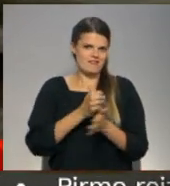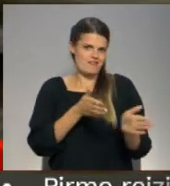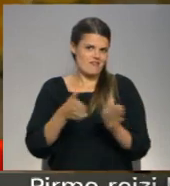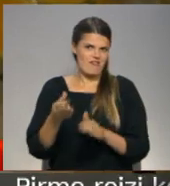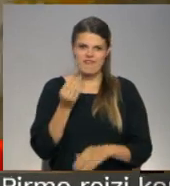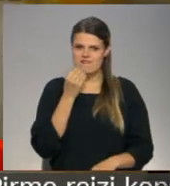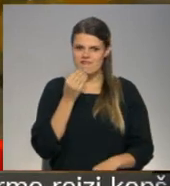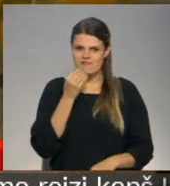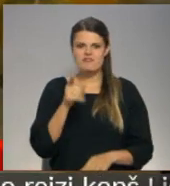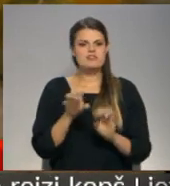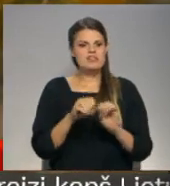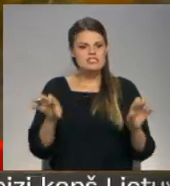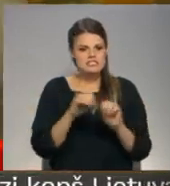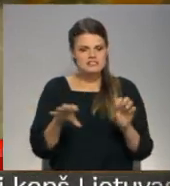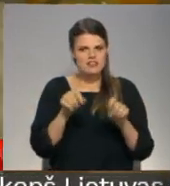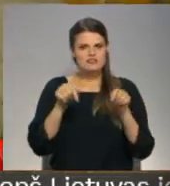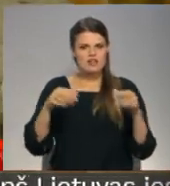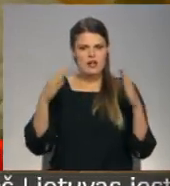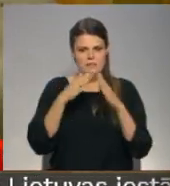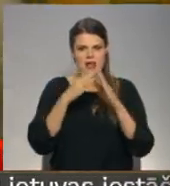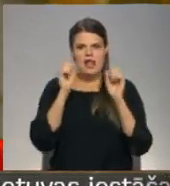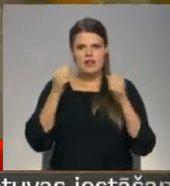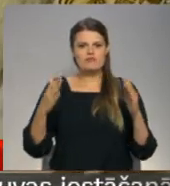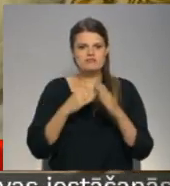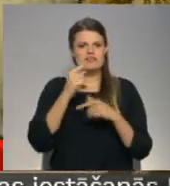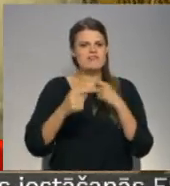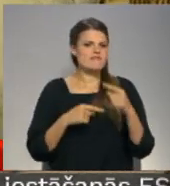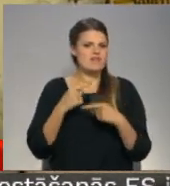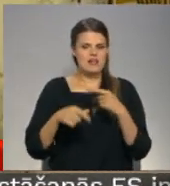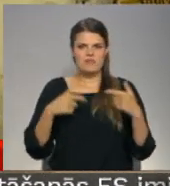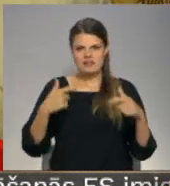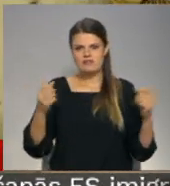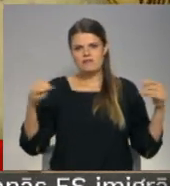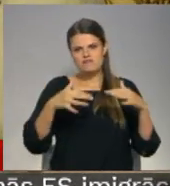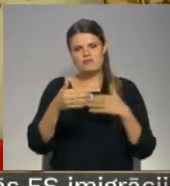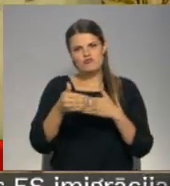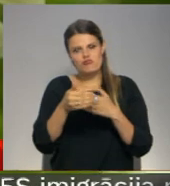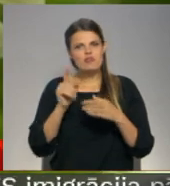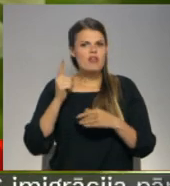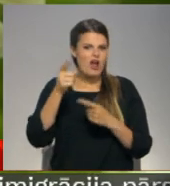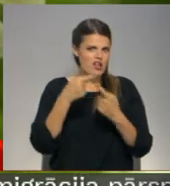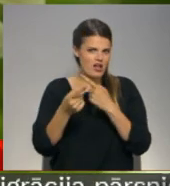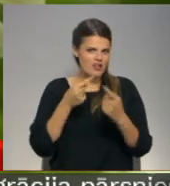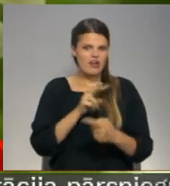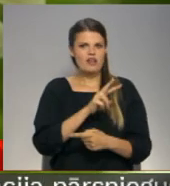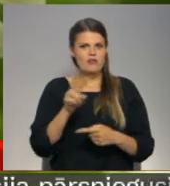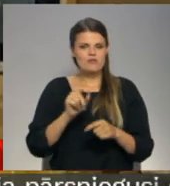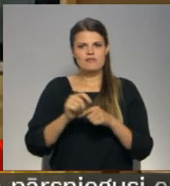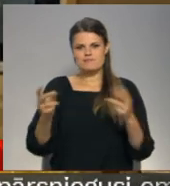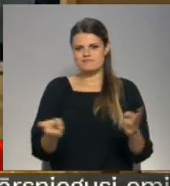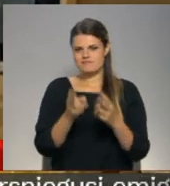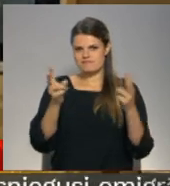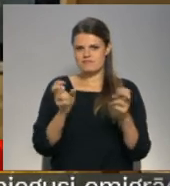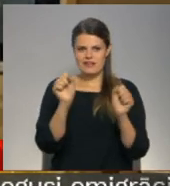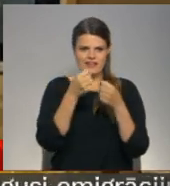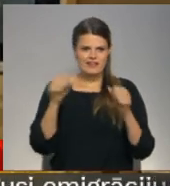ēšanai. Zenta stāsta, ka Dainu mājās Līgo svētki vienmēr svinēti. Sabrauc tuvāki un tālāki radi, kuras Jāņu guns. Jāņi